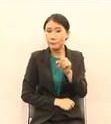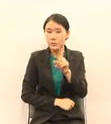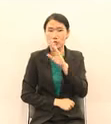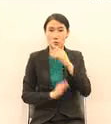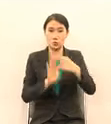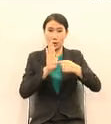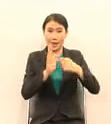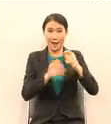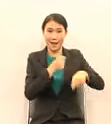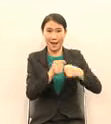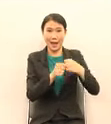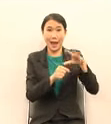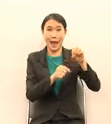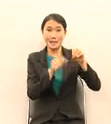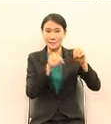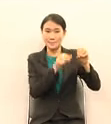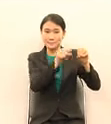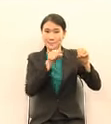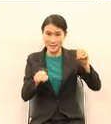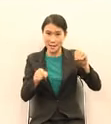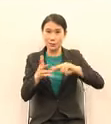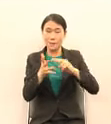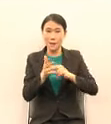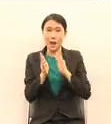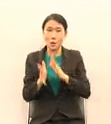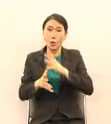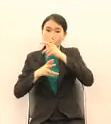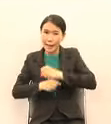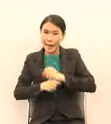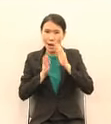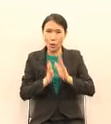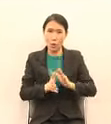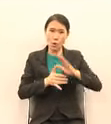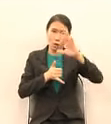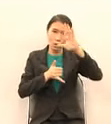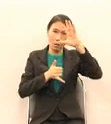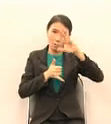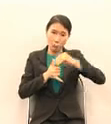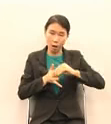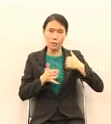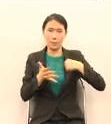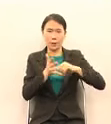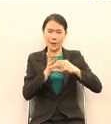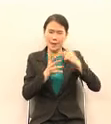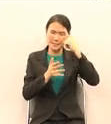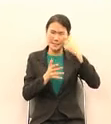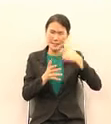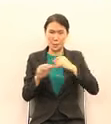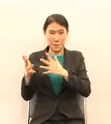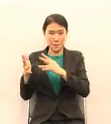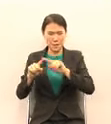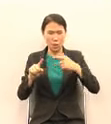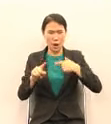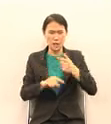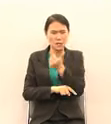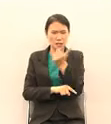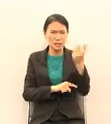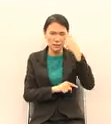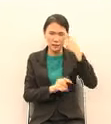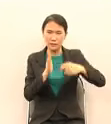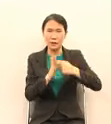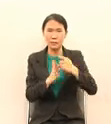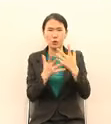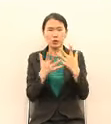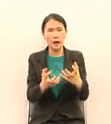ก 50% จะเป็นผู้สูงอายุกับคนที่มีโรคร่วมใช่ไหมคะมันจะมีส่วนหนึ่งที่ไม่ได้เข้าฝ่ายเกณฑ์เนี้ยค่ะมันเกิดจากอะไรถึงได้มีอาการ